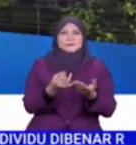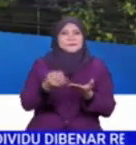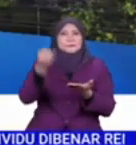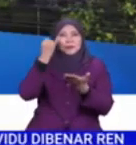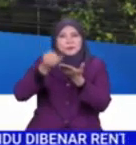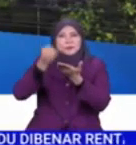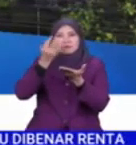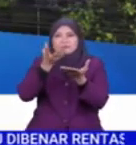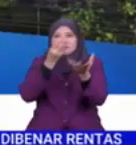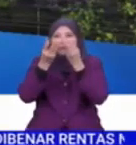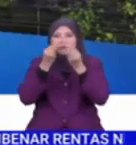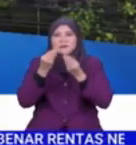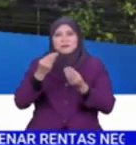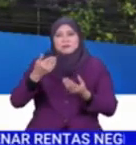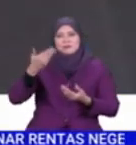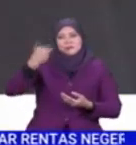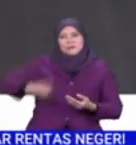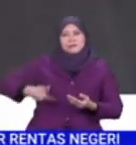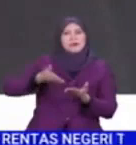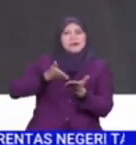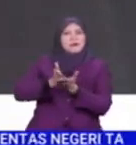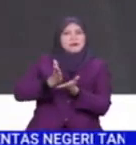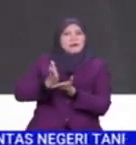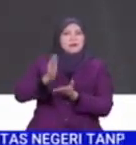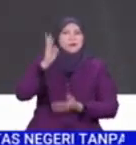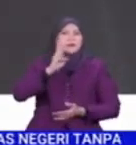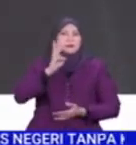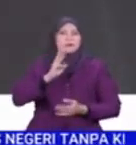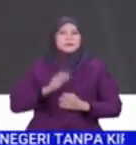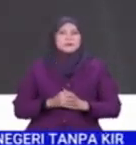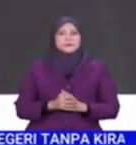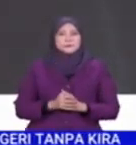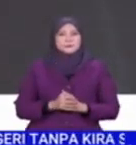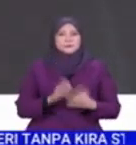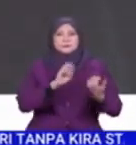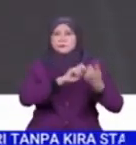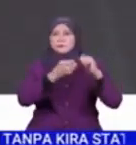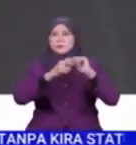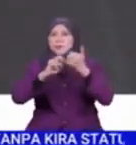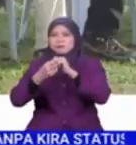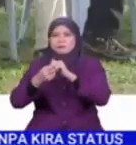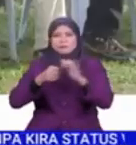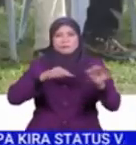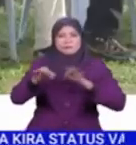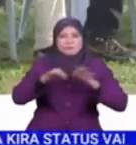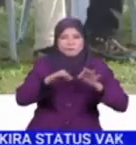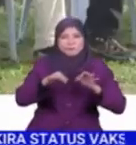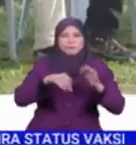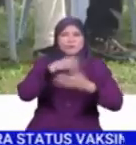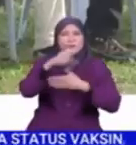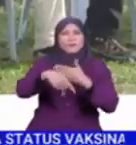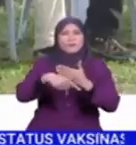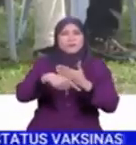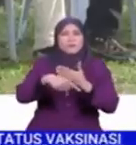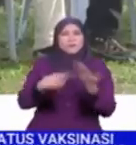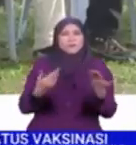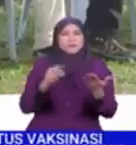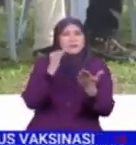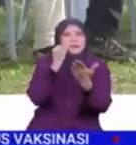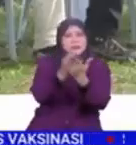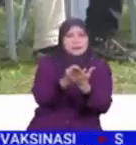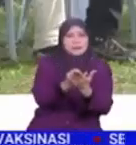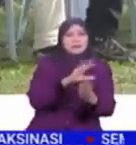pengetahuan mengenai hak mereka ditambah Hai mengingat berbagai isu dikupas dalam program berkenaan terutamanya